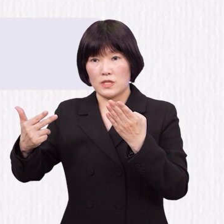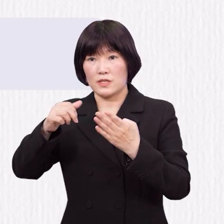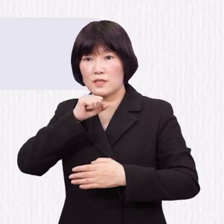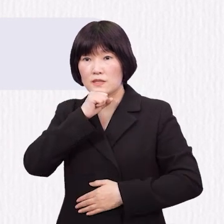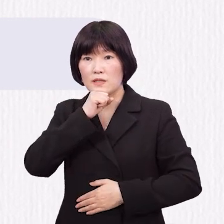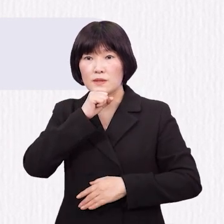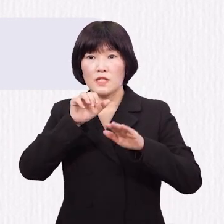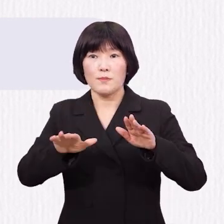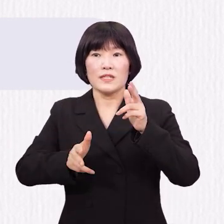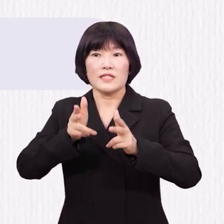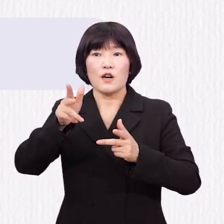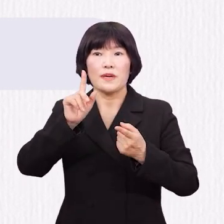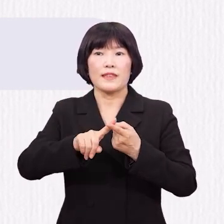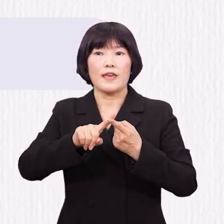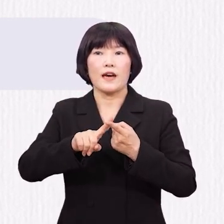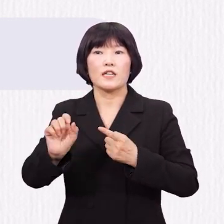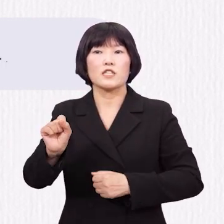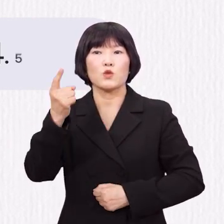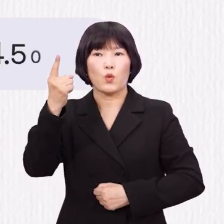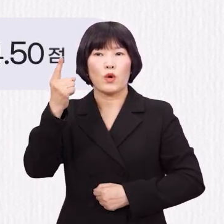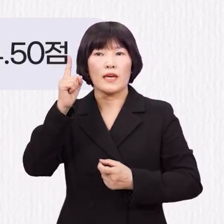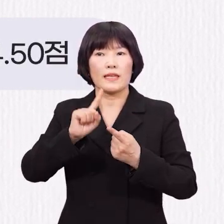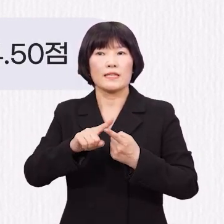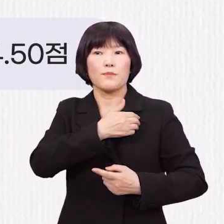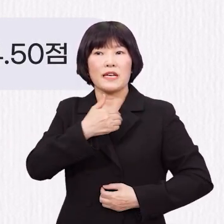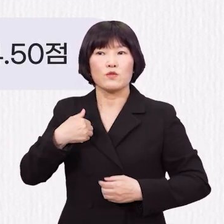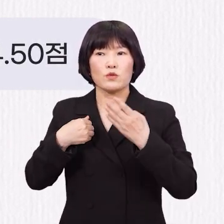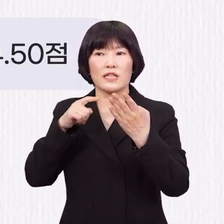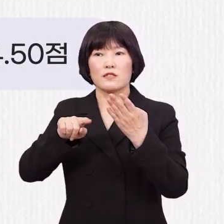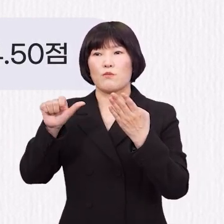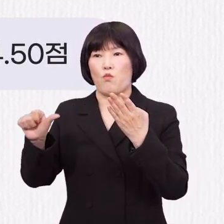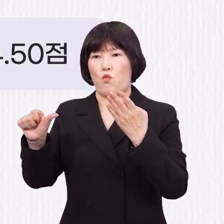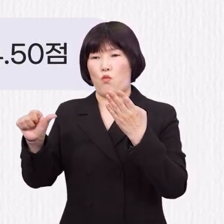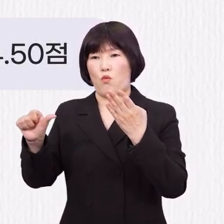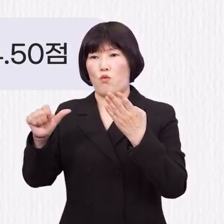본사업의 의도와 취지에 대한 만족도 4.5점을 얻었습니다.